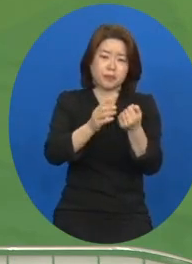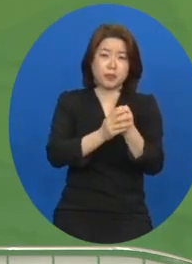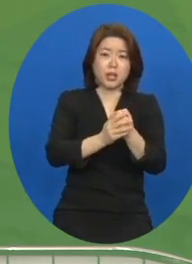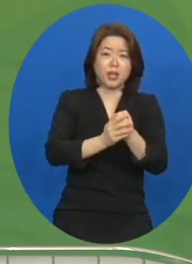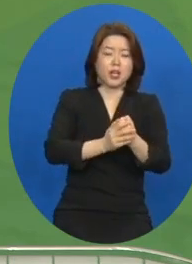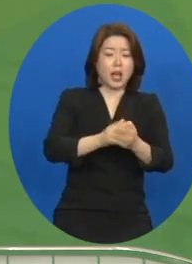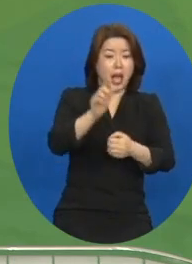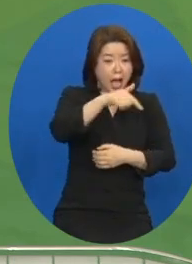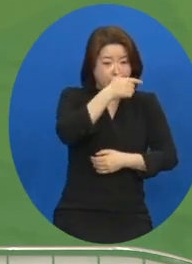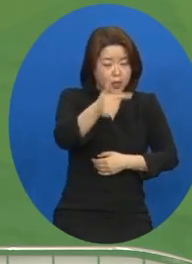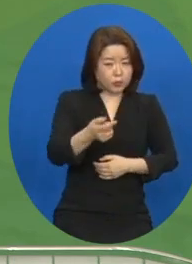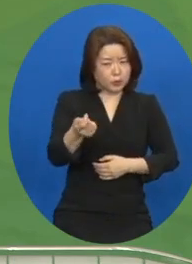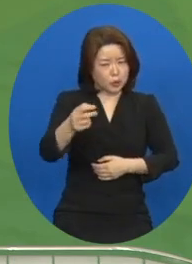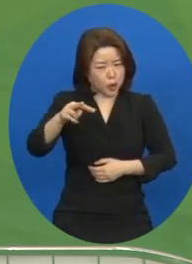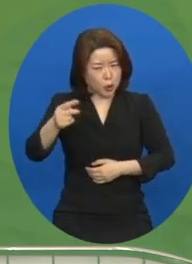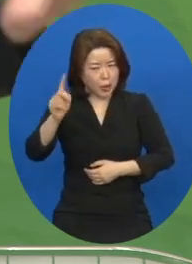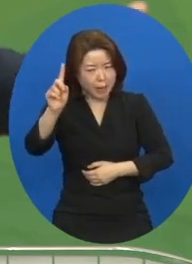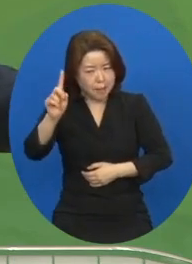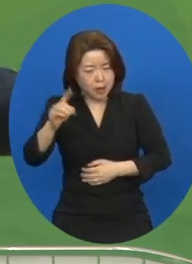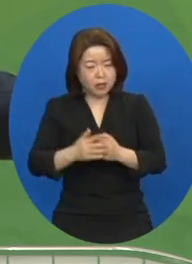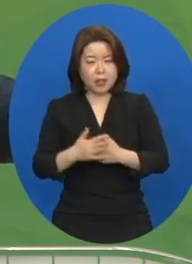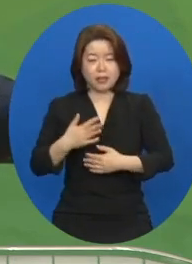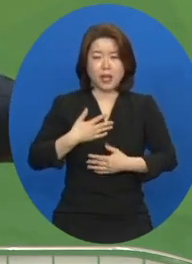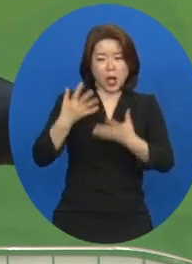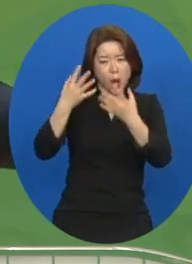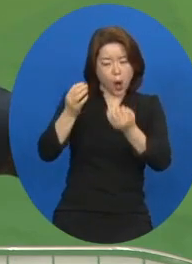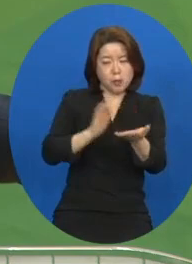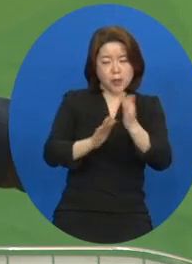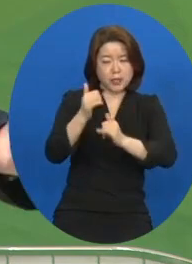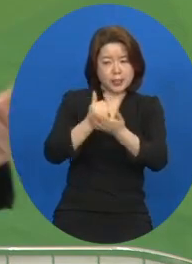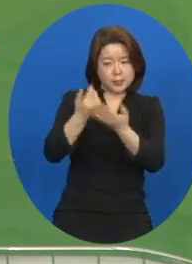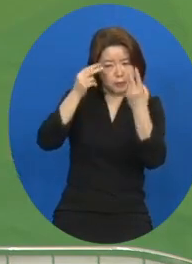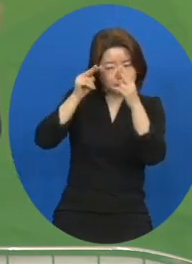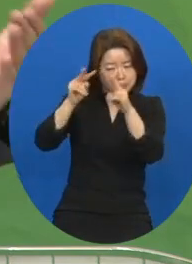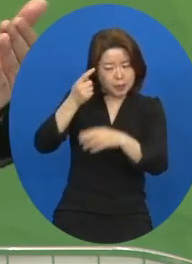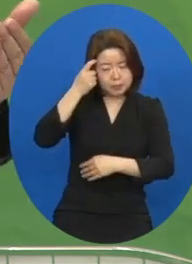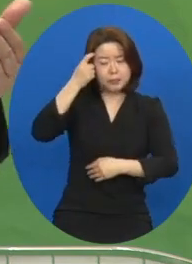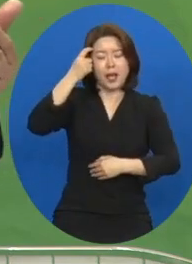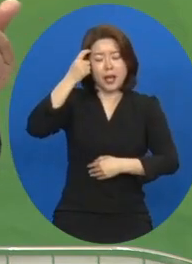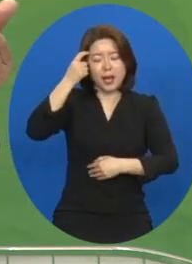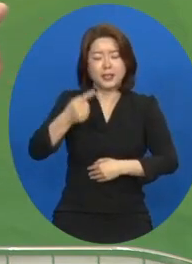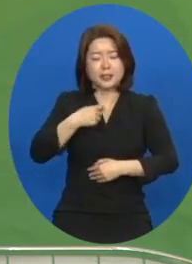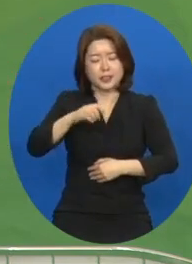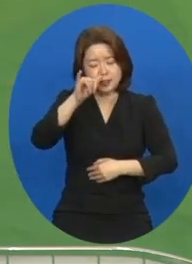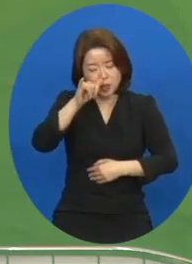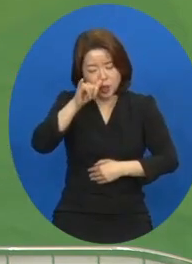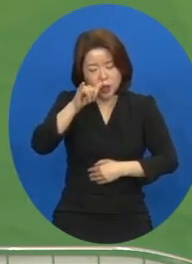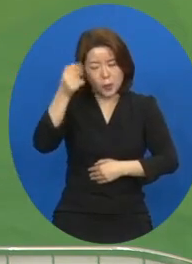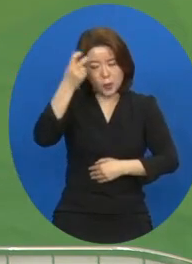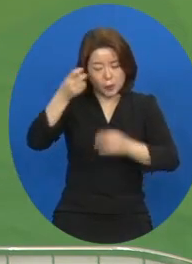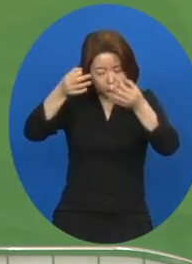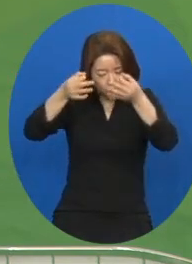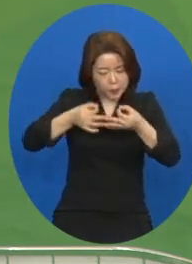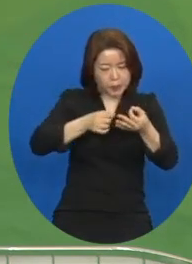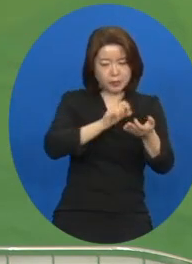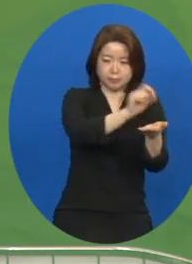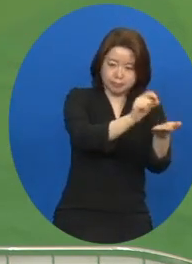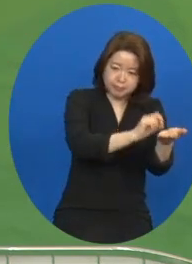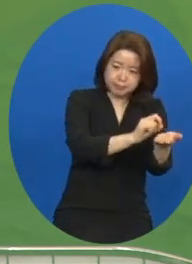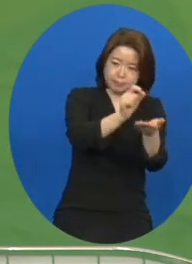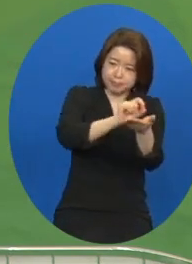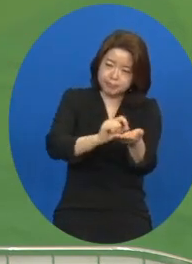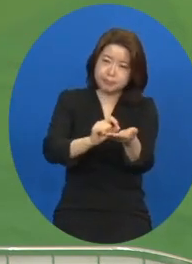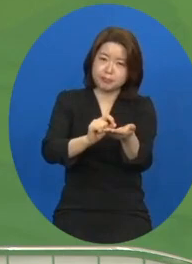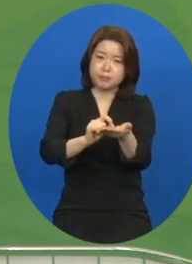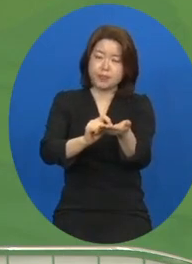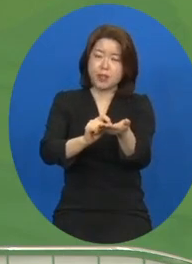한 번 오늘 하루 내가 얼마나 주님을 바라보고 살았는지를 점검하고 또 기록해보고 또